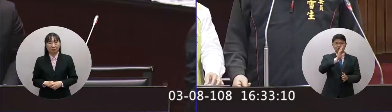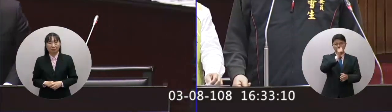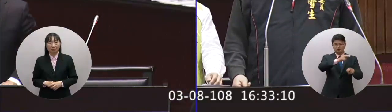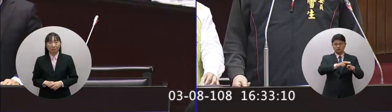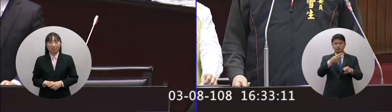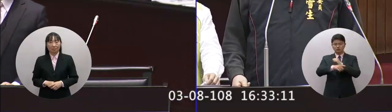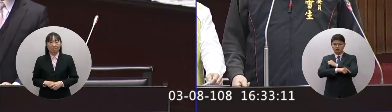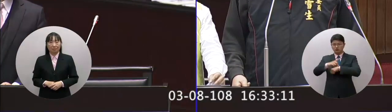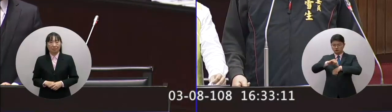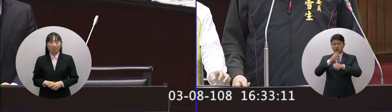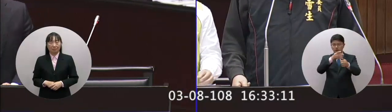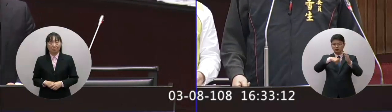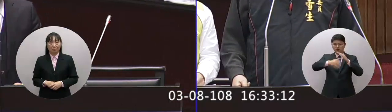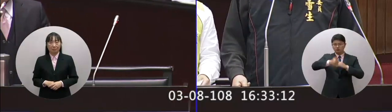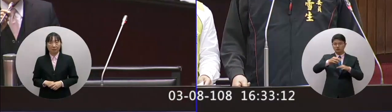长哈，